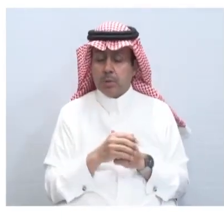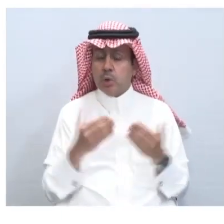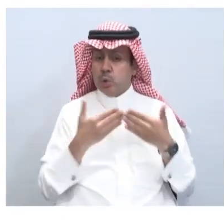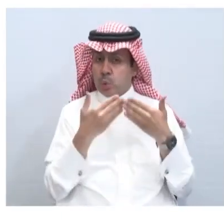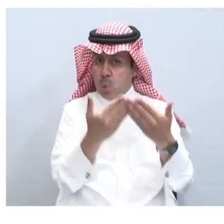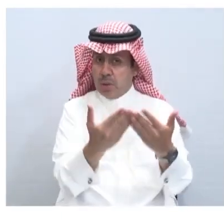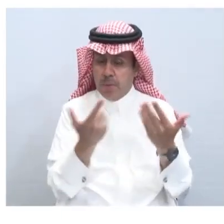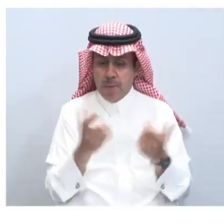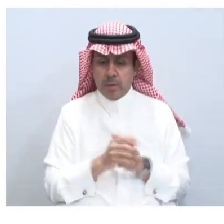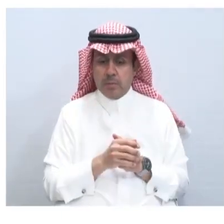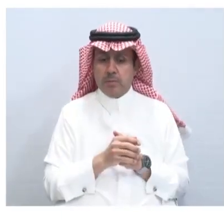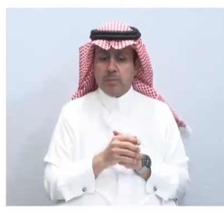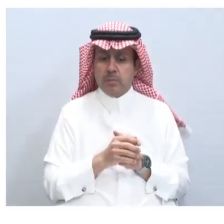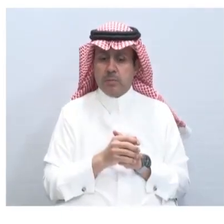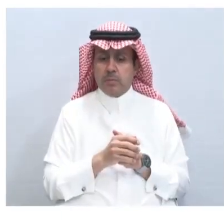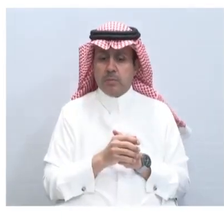تقدمها